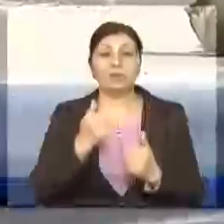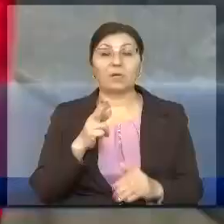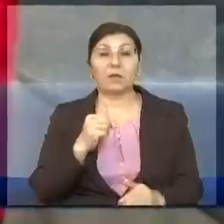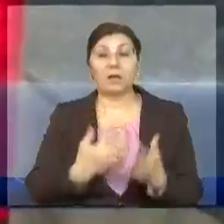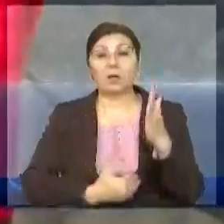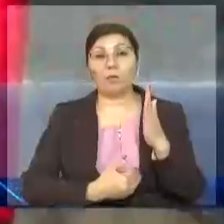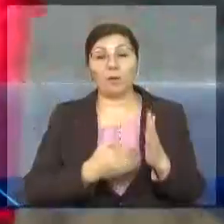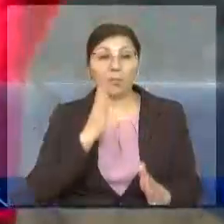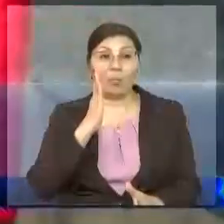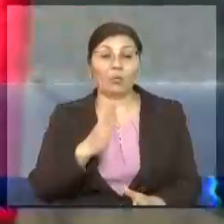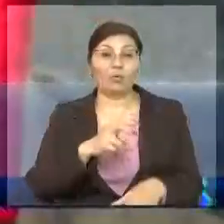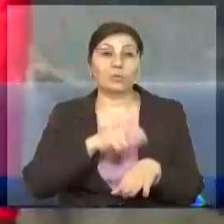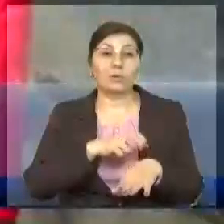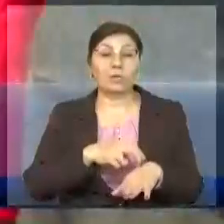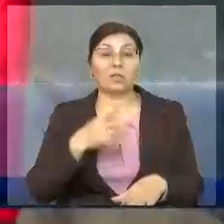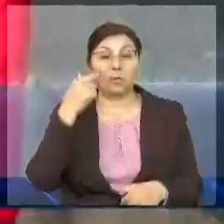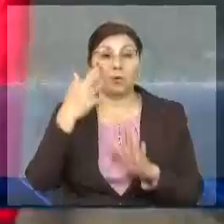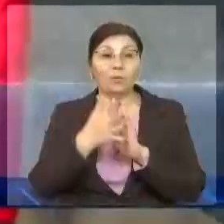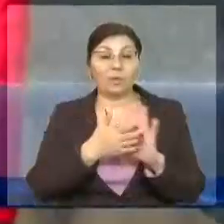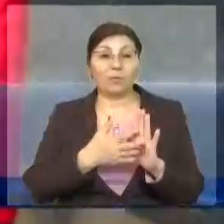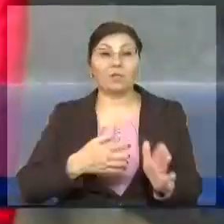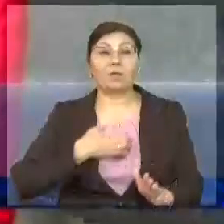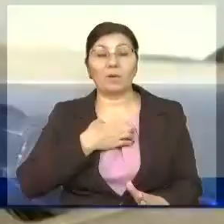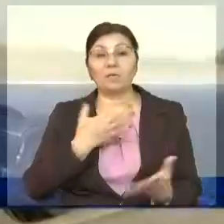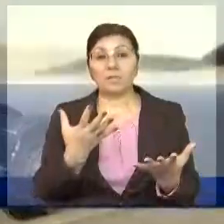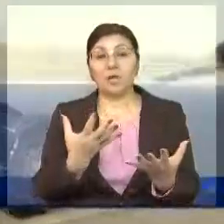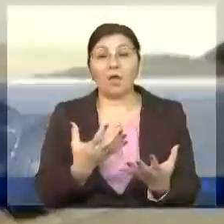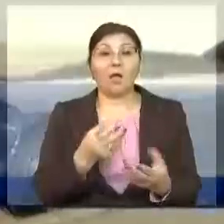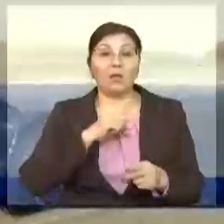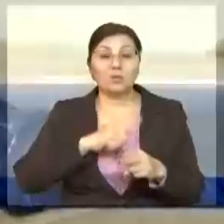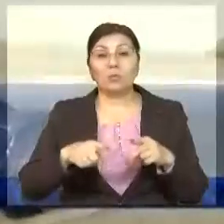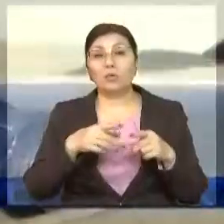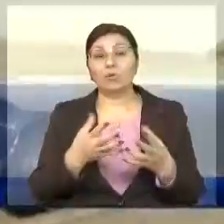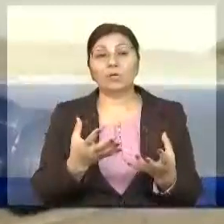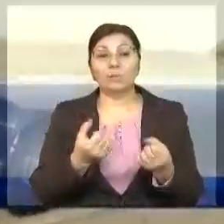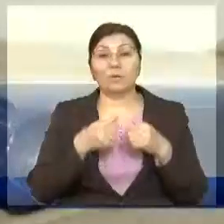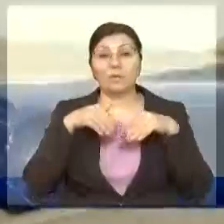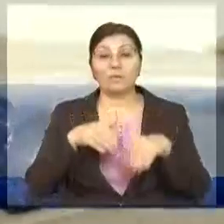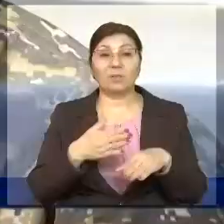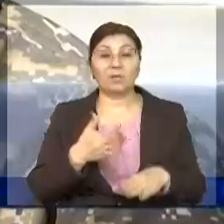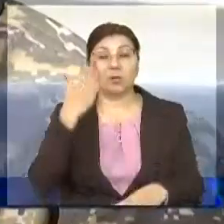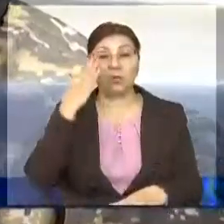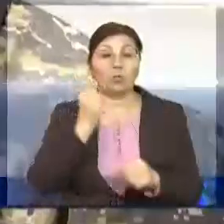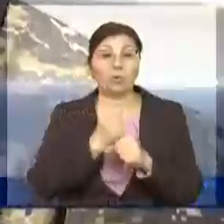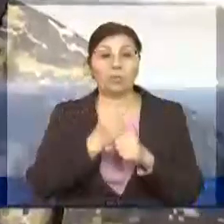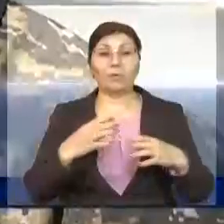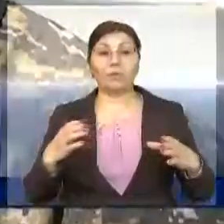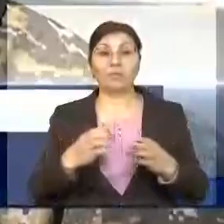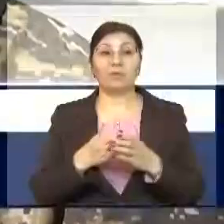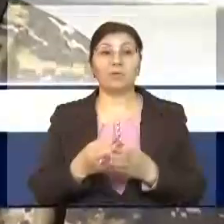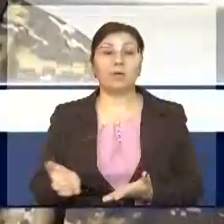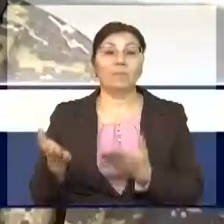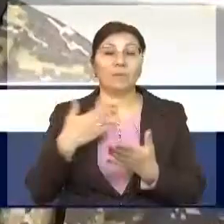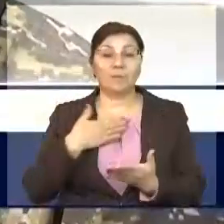будущий хирург, он понимает важность дисциплины, скорости принятия решений и умения работать в команде. Ассамблея Жастары